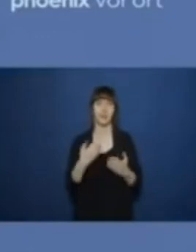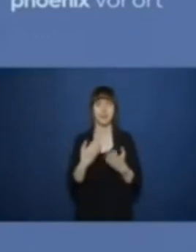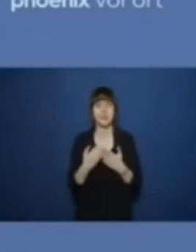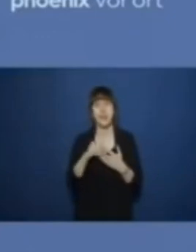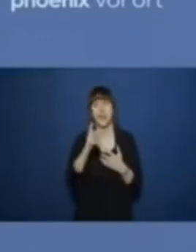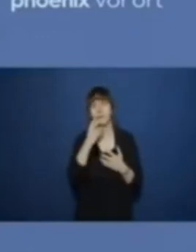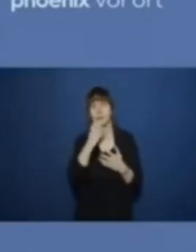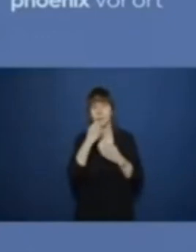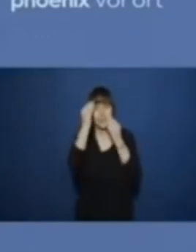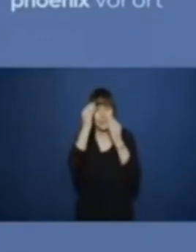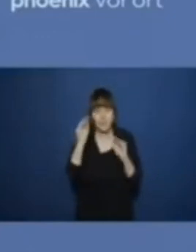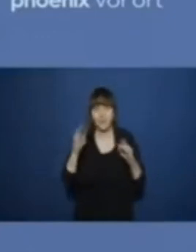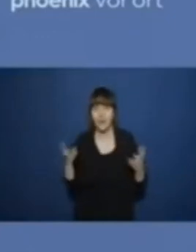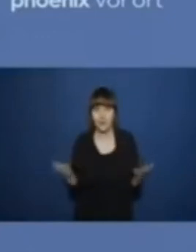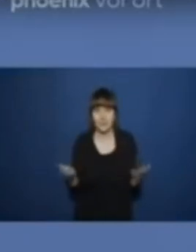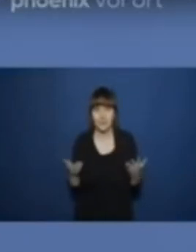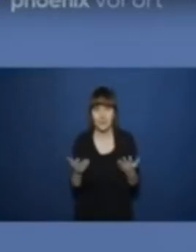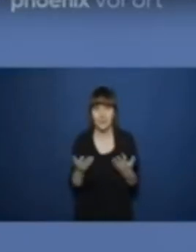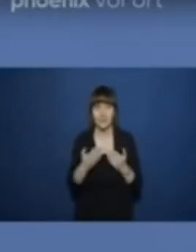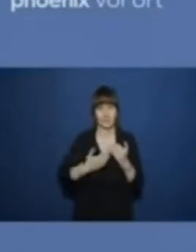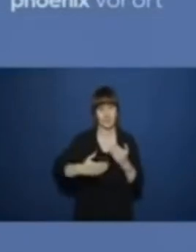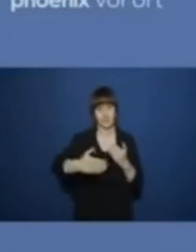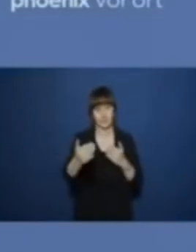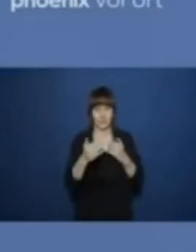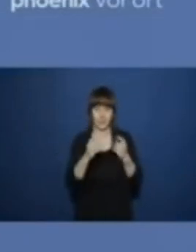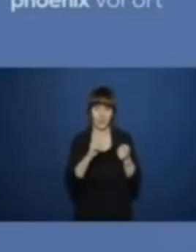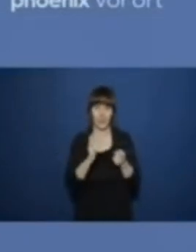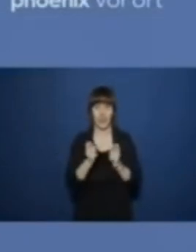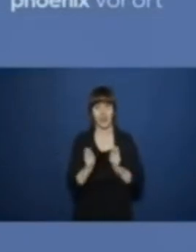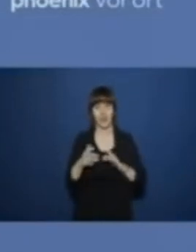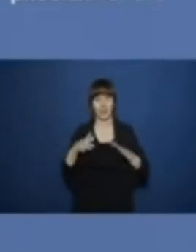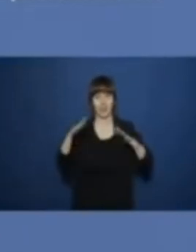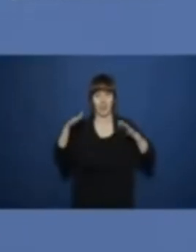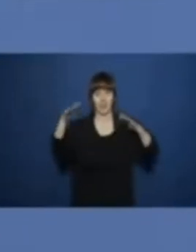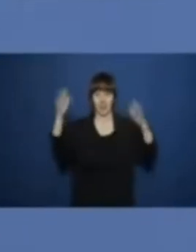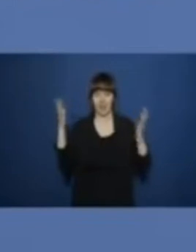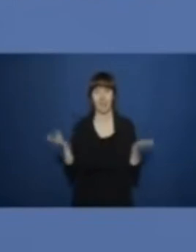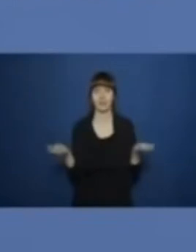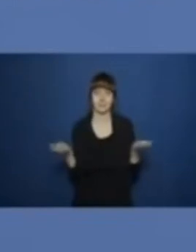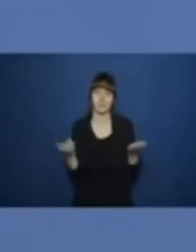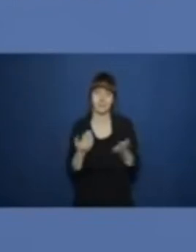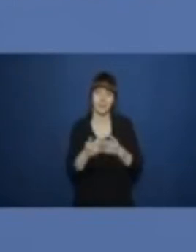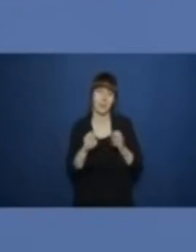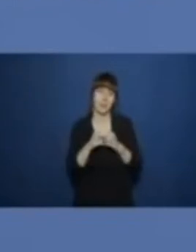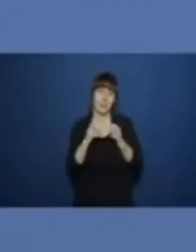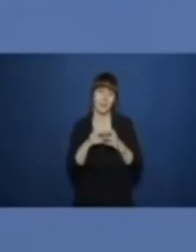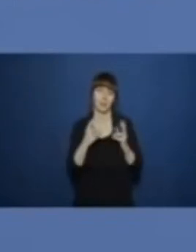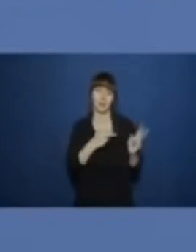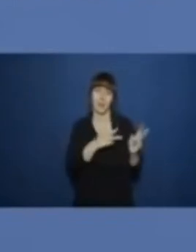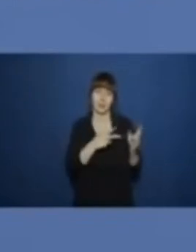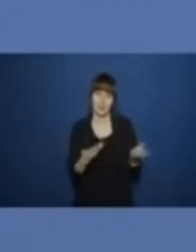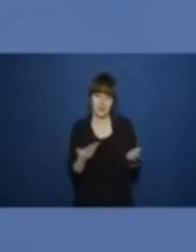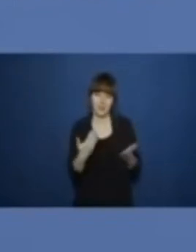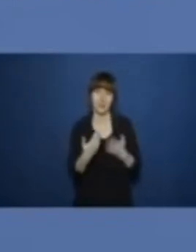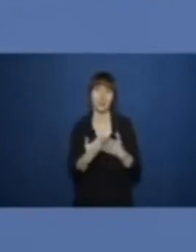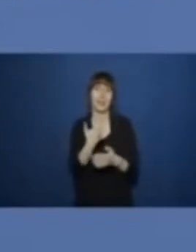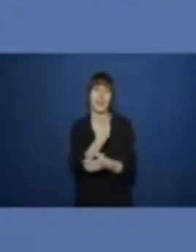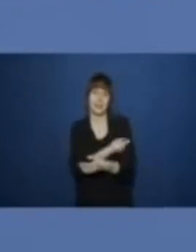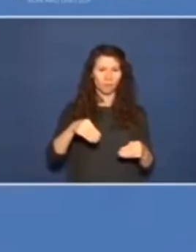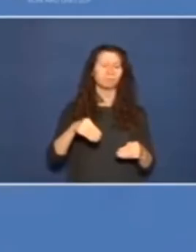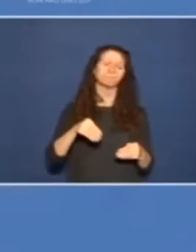Sie auch hinweisen möchte, ist, es werden zukünftig mehr Varianten auftreten. Das ist biologisch sehr plausibel. Und je mehr wir impfen, desto mehr Varianten werden